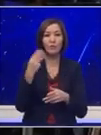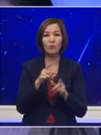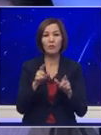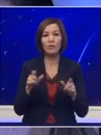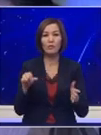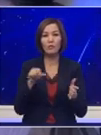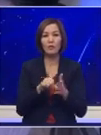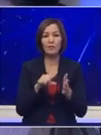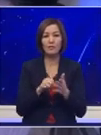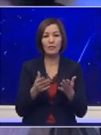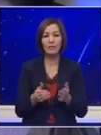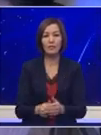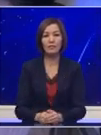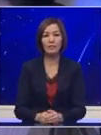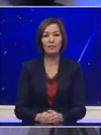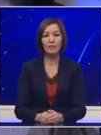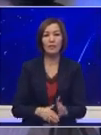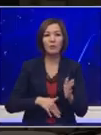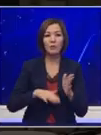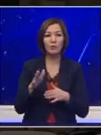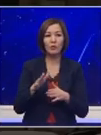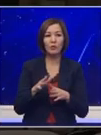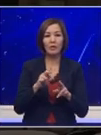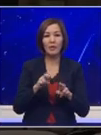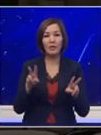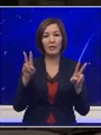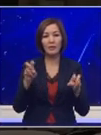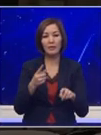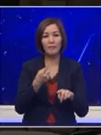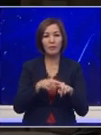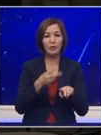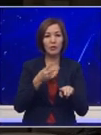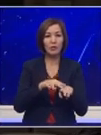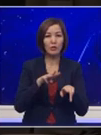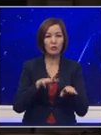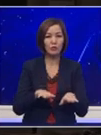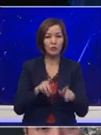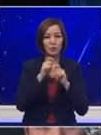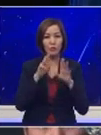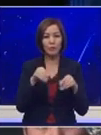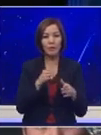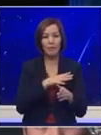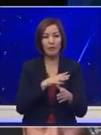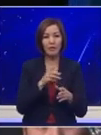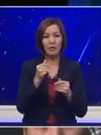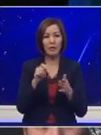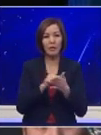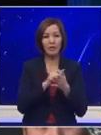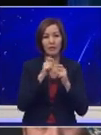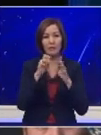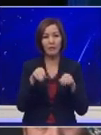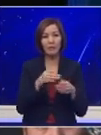қатысты. Ешбірі құралы қанға айтпады. Озықтары әр аталым бойынша бірінші, екінші, үшінші дәрежелі дипломдармен марапатталды. Ақшалай сыйлықтары тағы